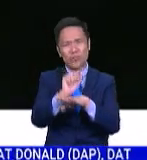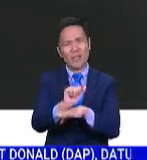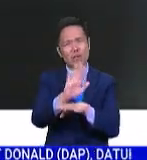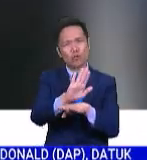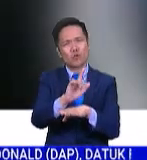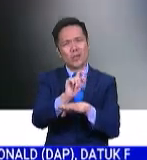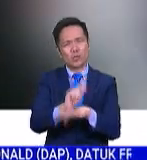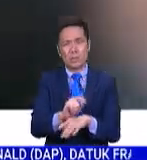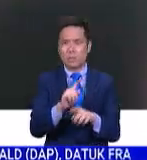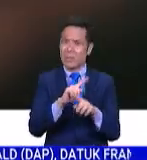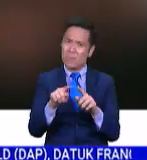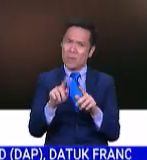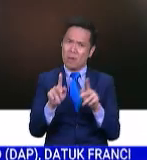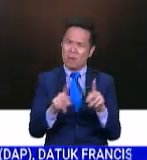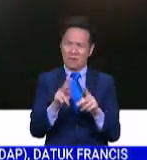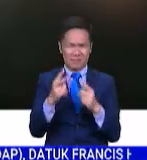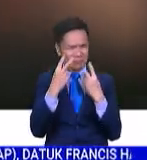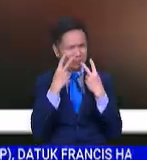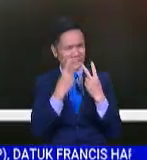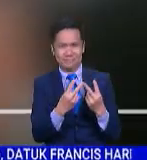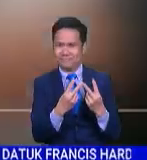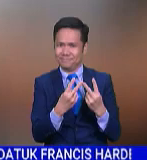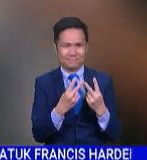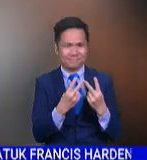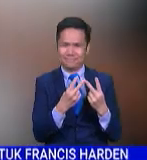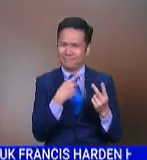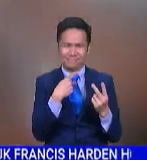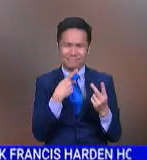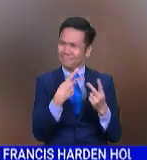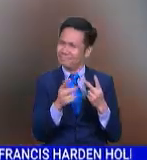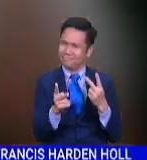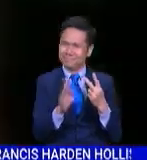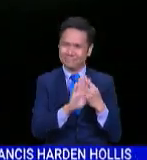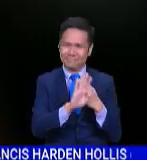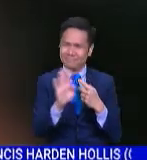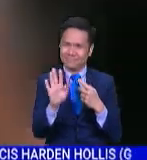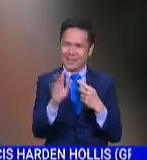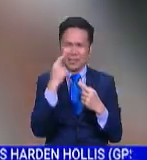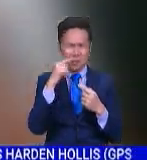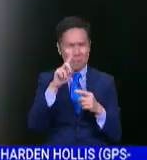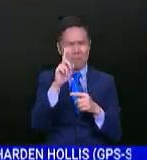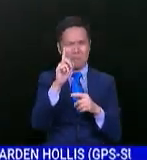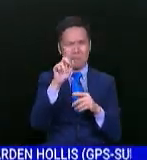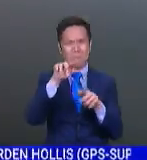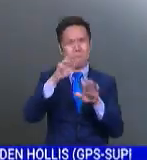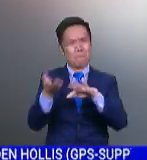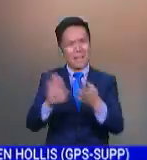tradisional, namun segelintir menganggapnya tidak sepatutnya dilakukan.